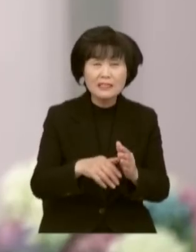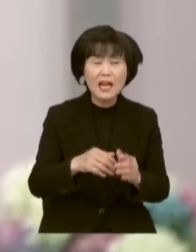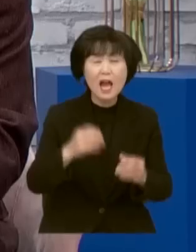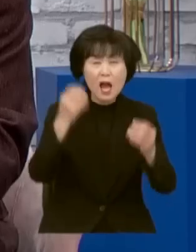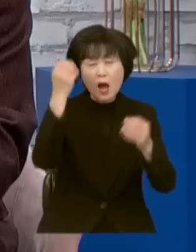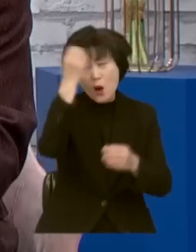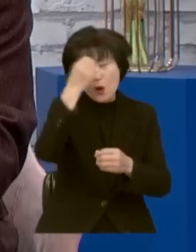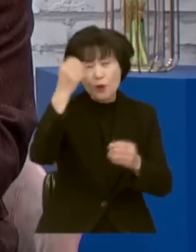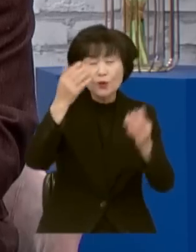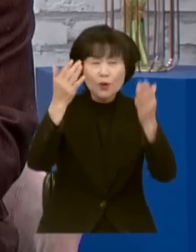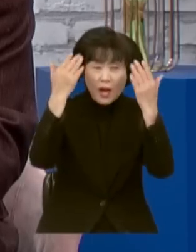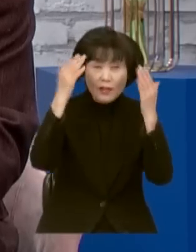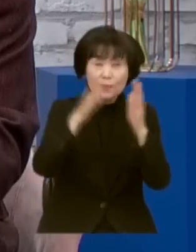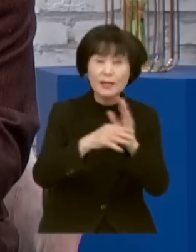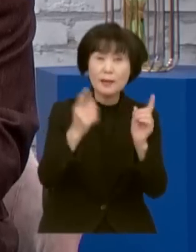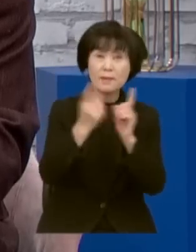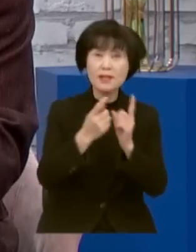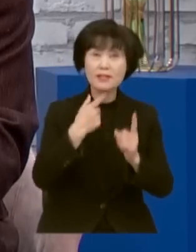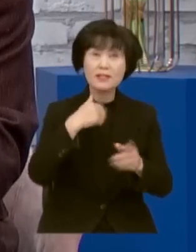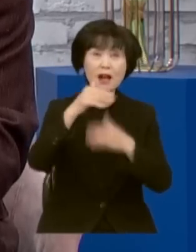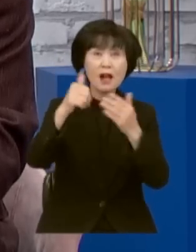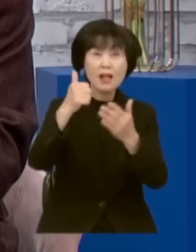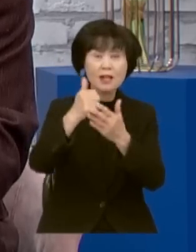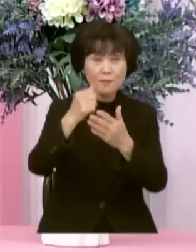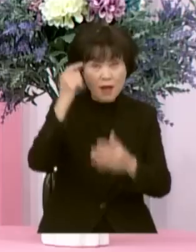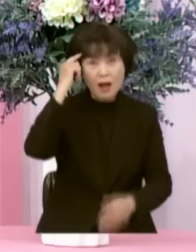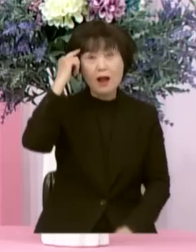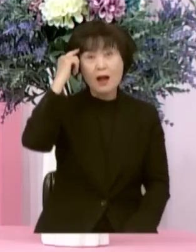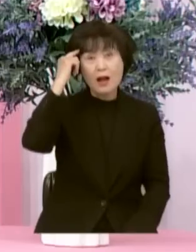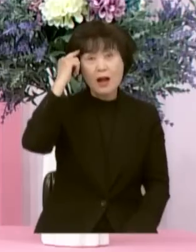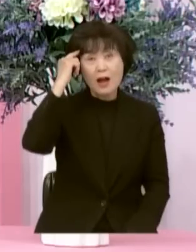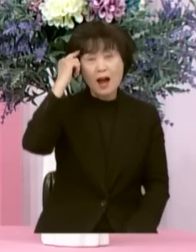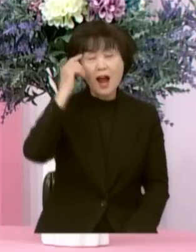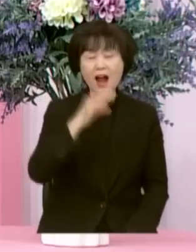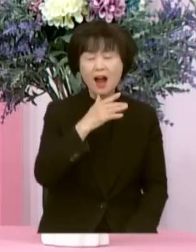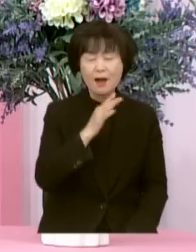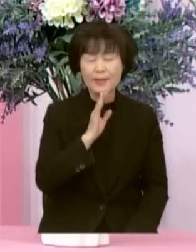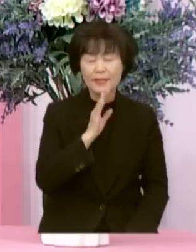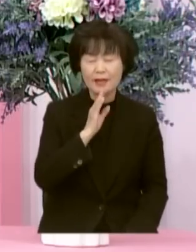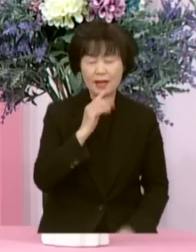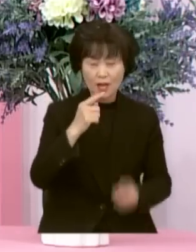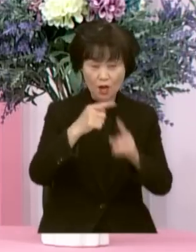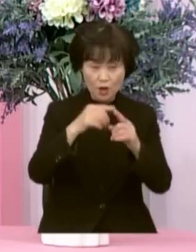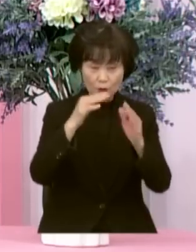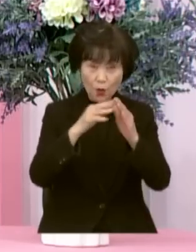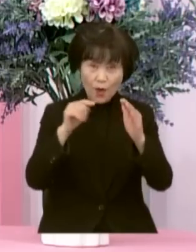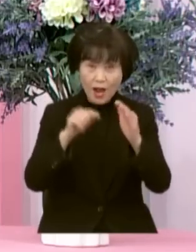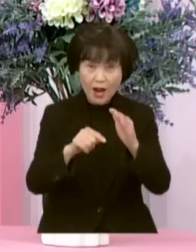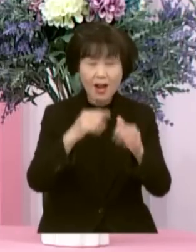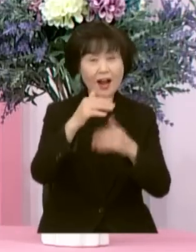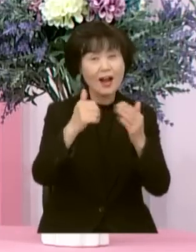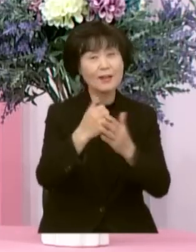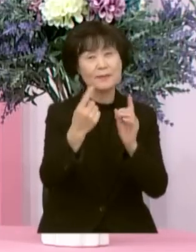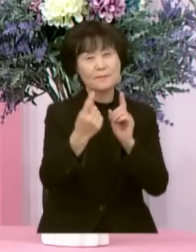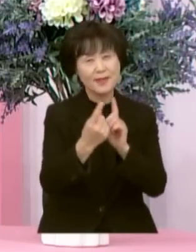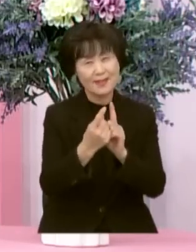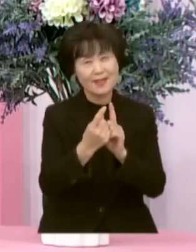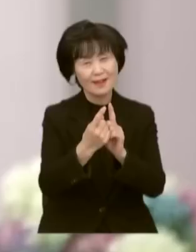나는 거예요. 아, 예. 그때서야. 예. 네, 그래가지고 그때서야. 교회에 가면은 하나님 만날 수 있으니까